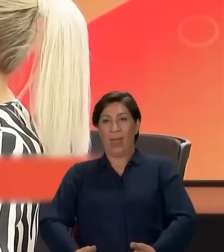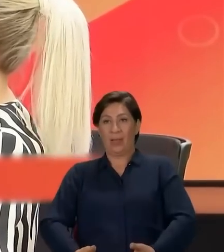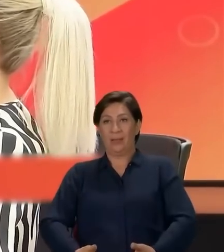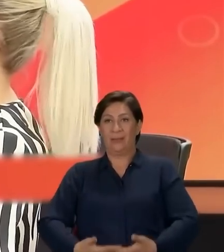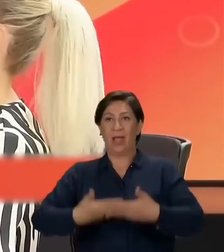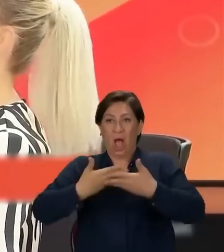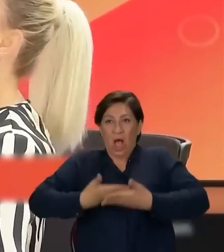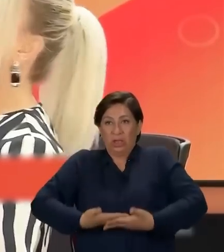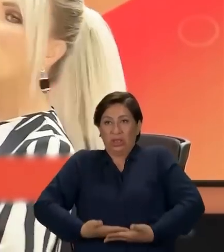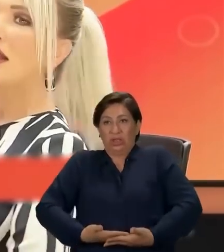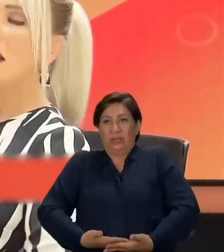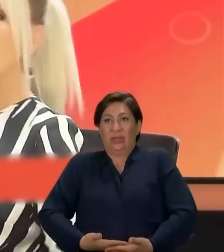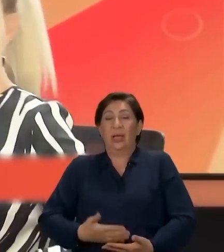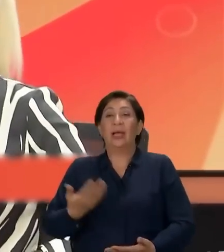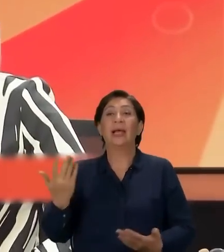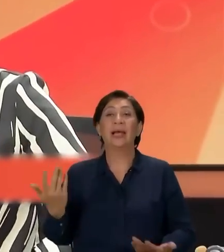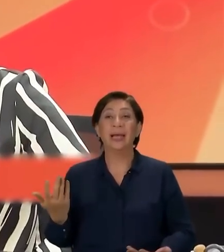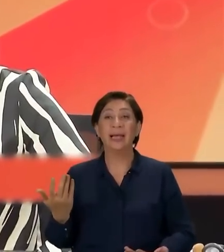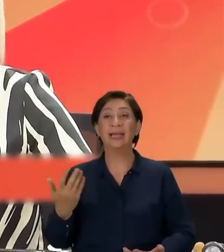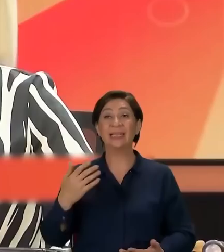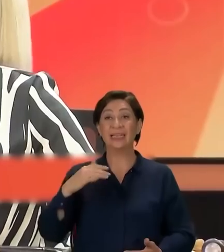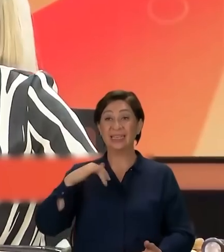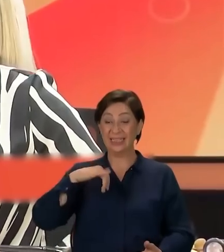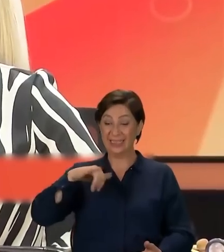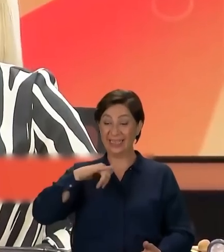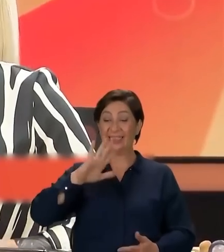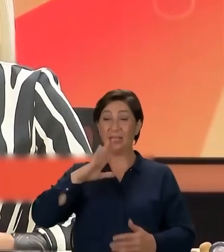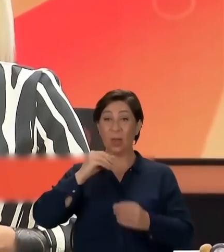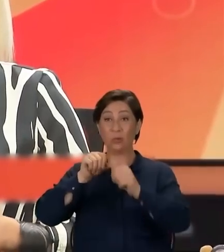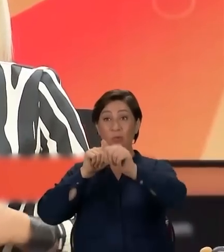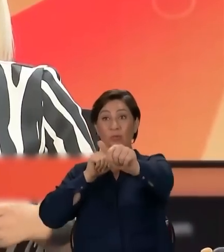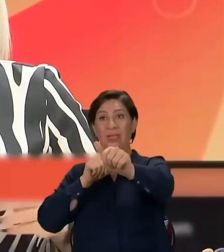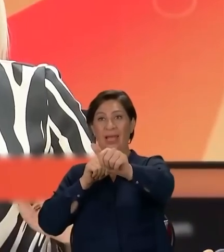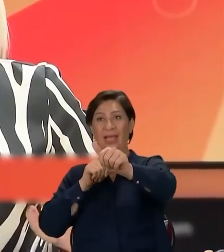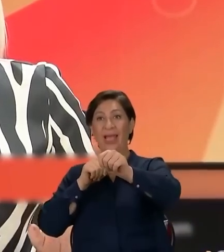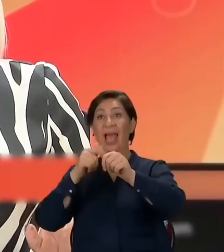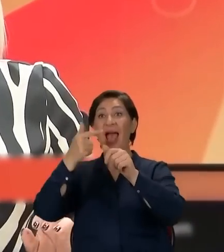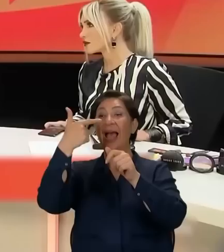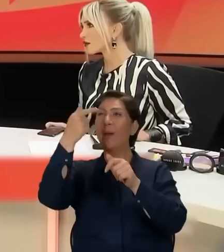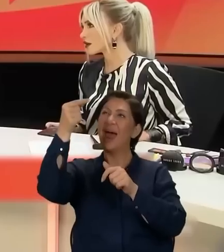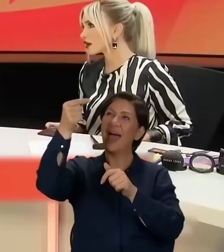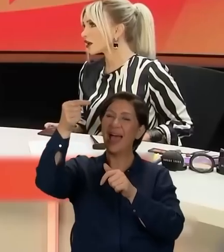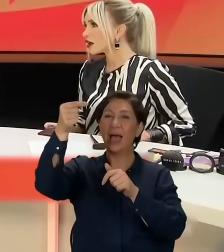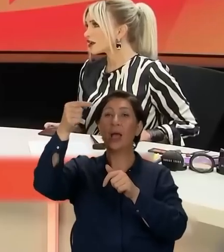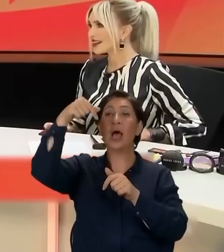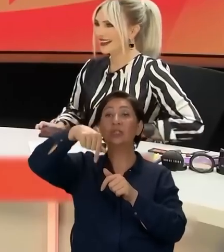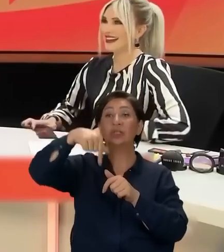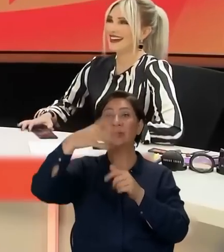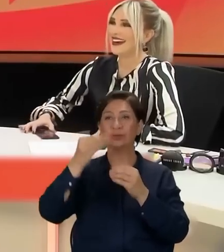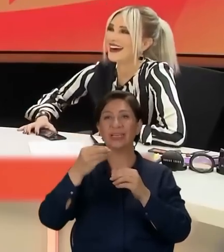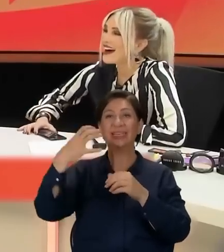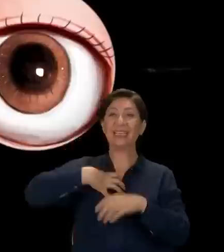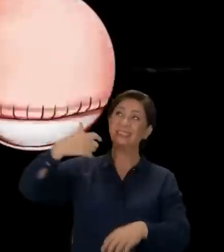He. Beline kadar çıkıyorsun. Yani yakın yerine daha bedeni. Kamera çıkıyor. Yukarıda olmayacak, aşağıda olacak. Selfie dersleri. Teşekkür